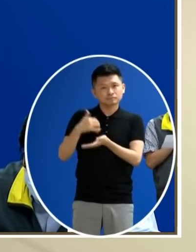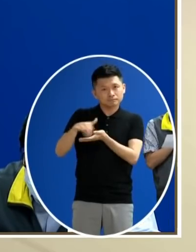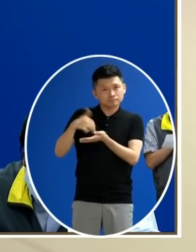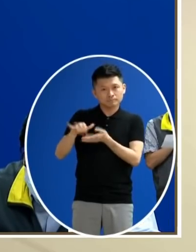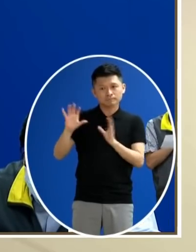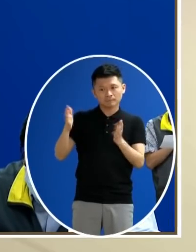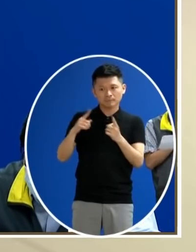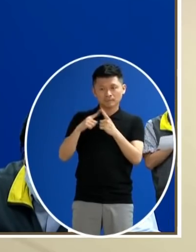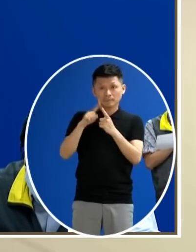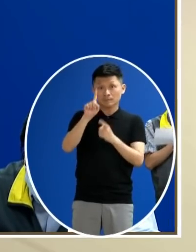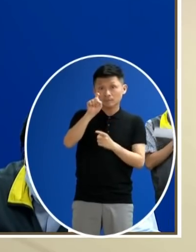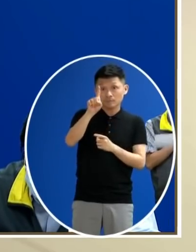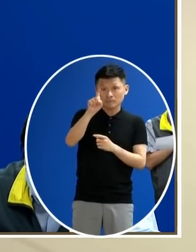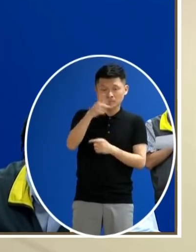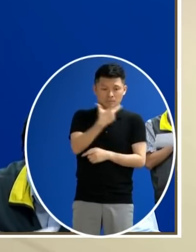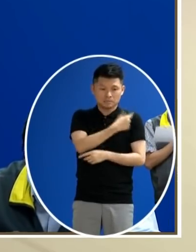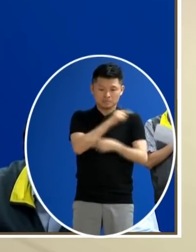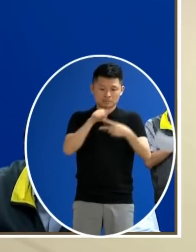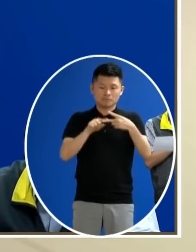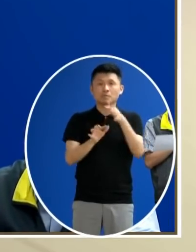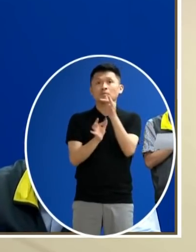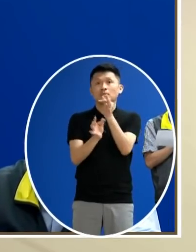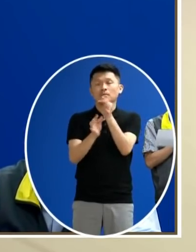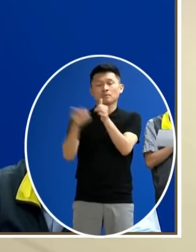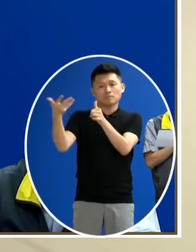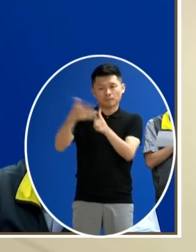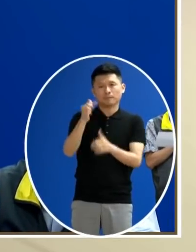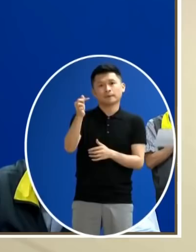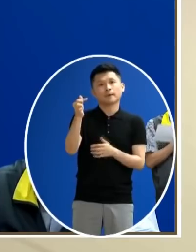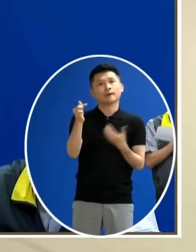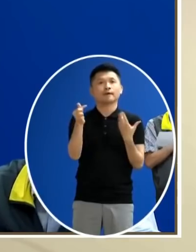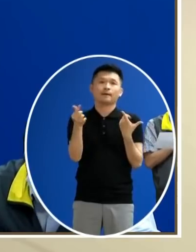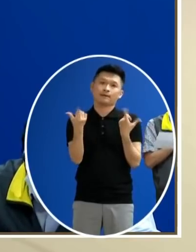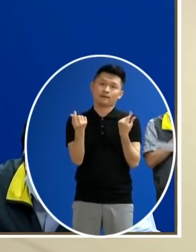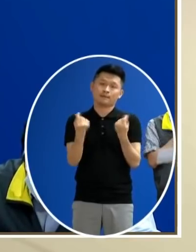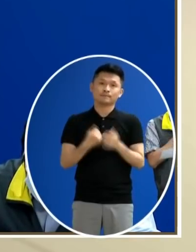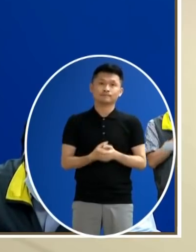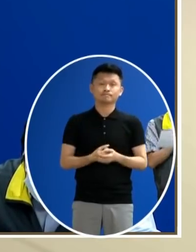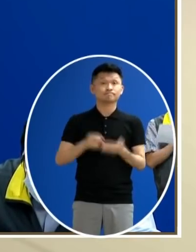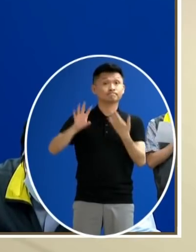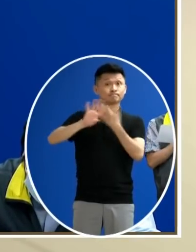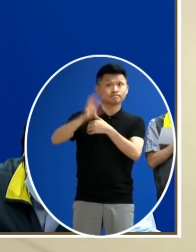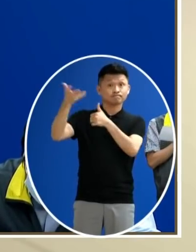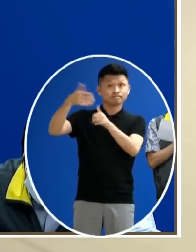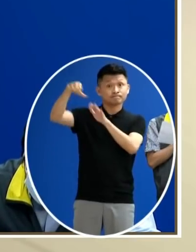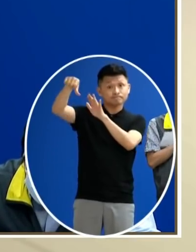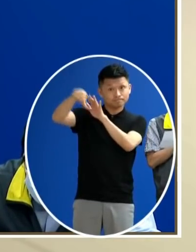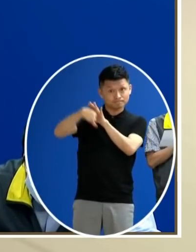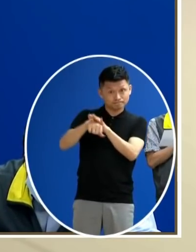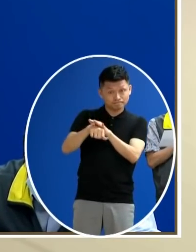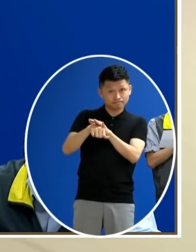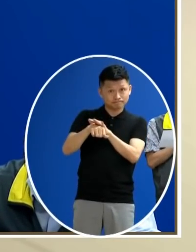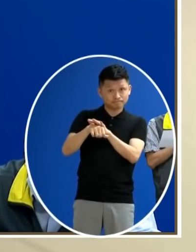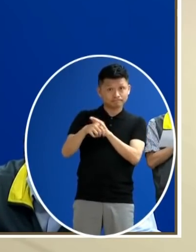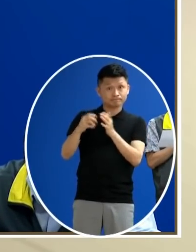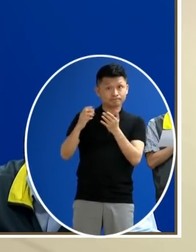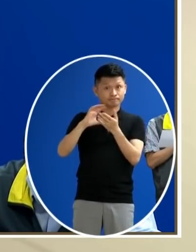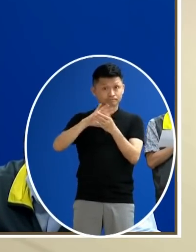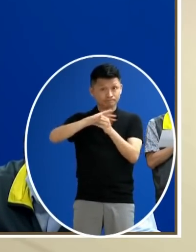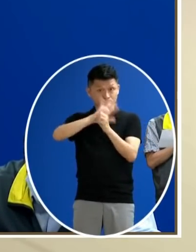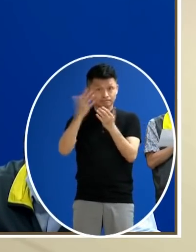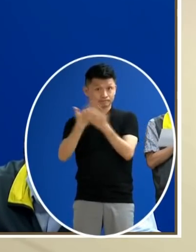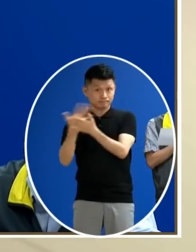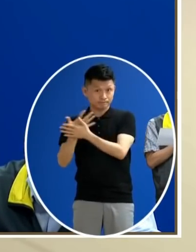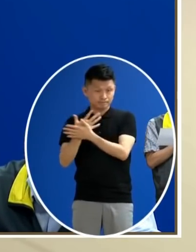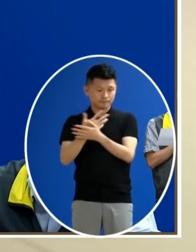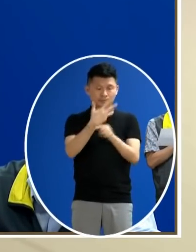有11例是突破性的感染。那除了国外进来的这个变异株之外，我们8月份哈、哦、这